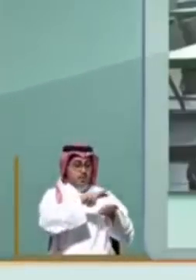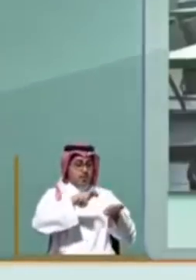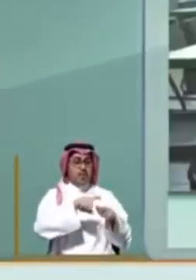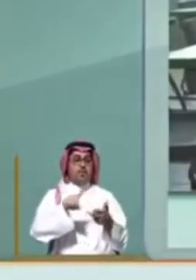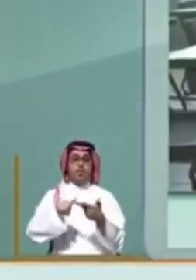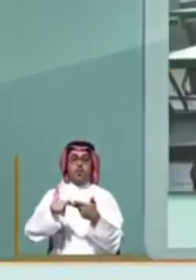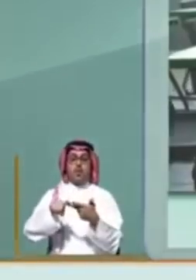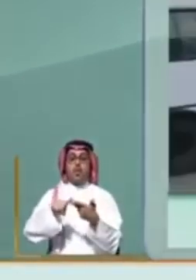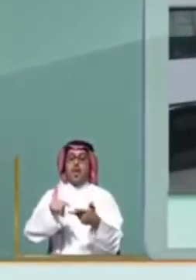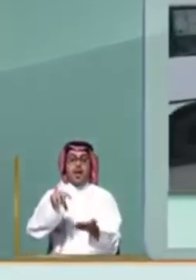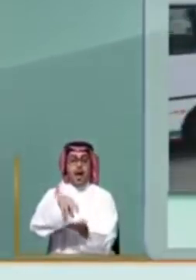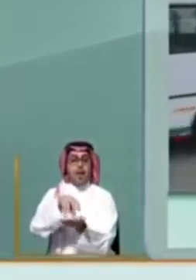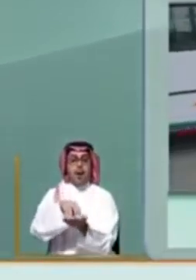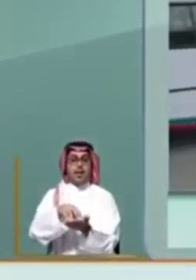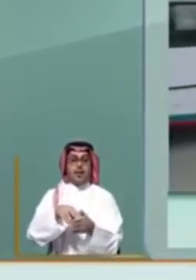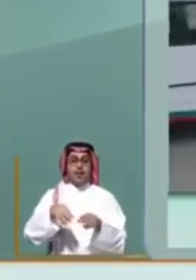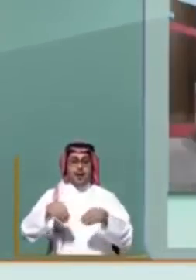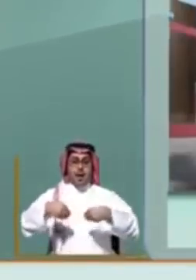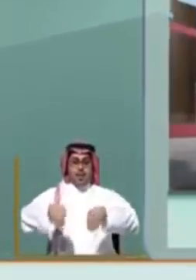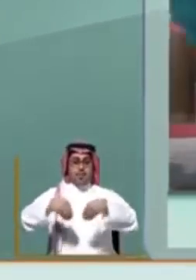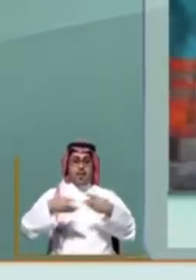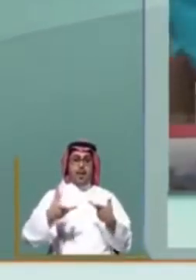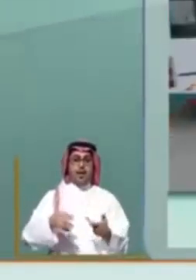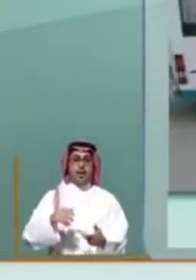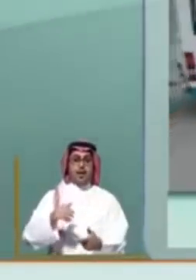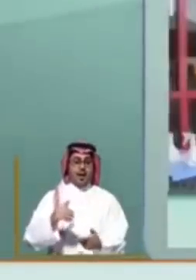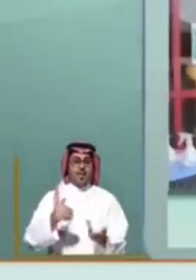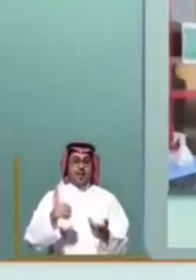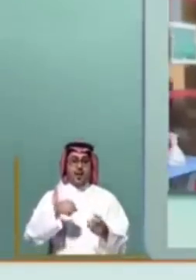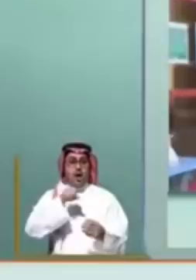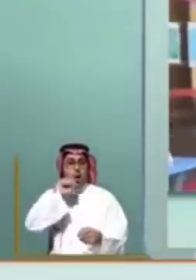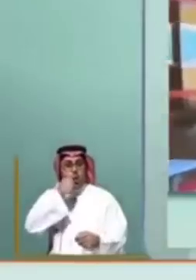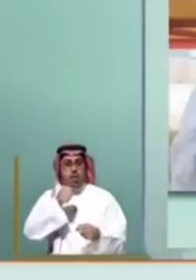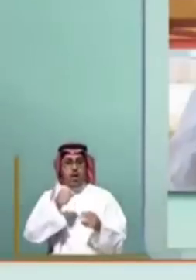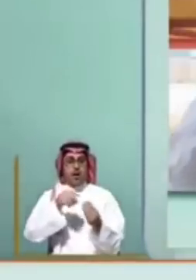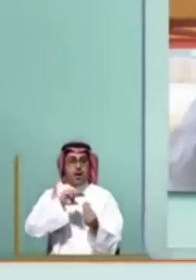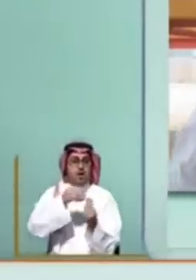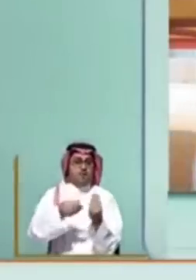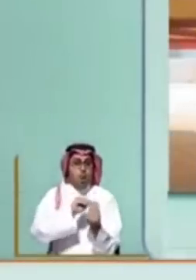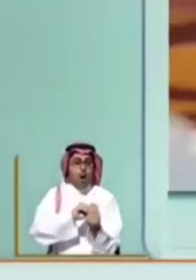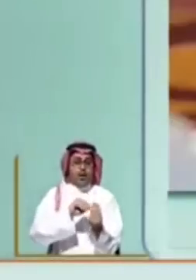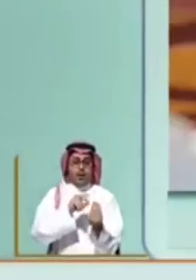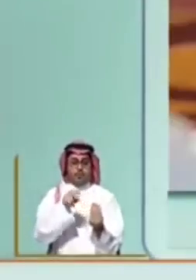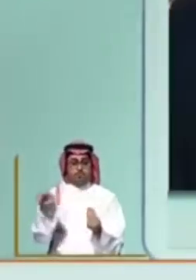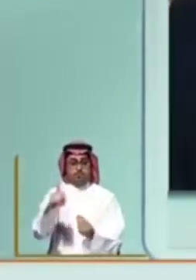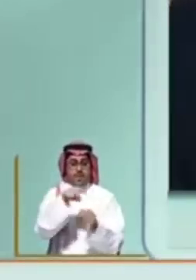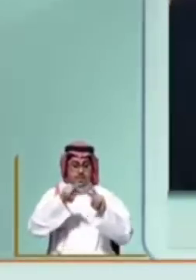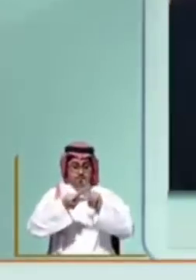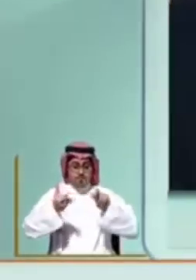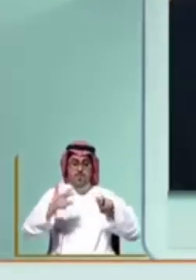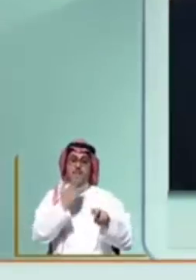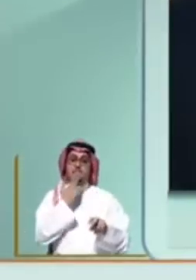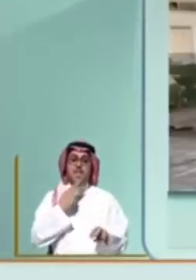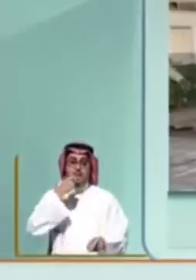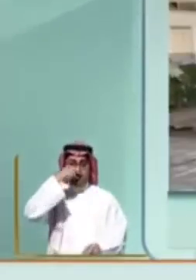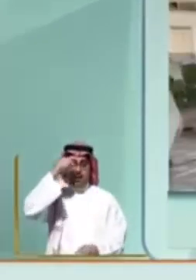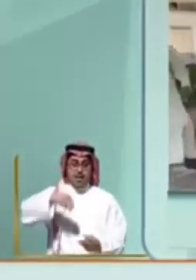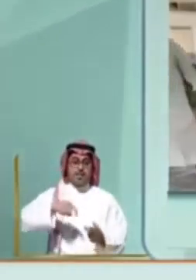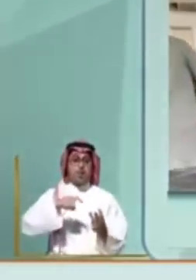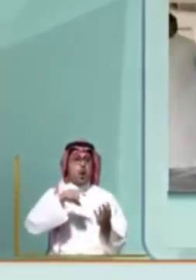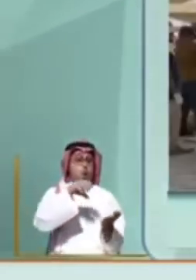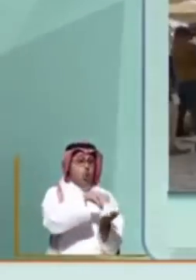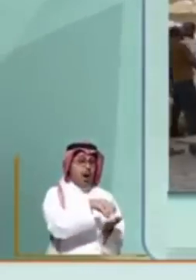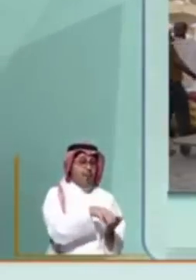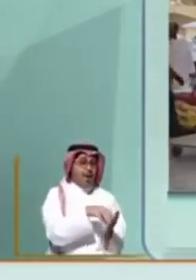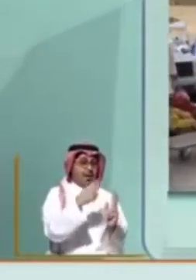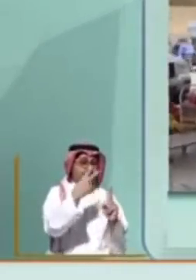المركزية للتأكد من سلامة الغذاء، وأيضا الجهات الأخرى تتأكد أيضا من وفرة الغذاء. هذا بالإضافة إلى تكدس العمالة